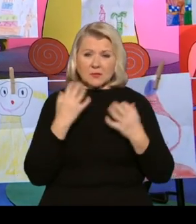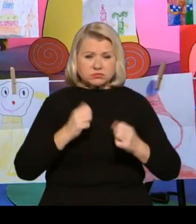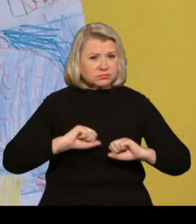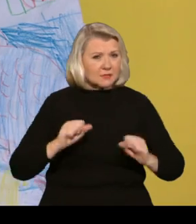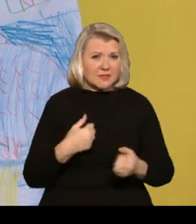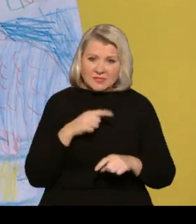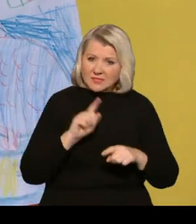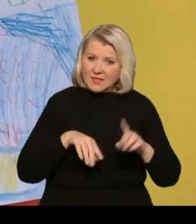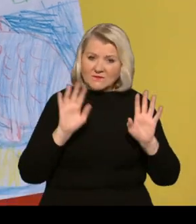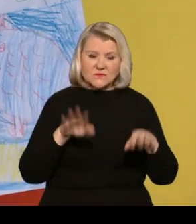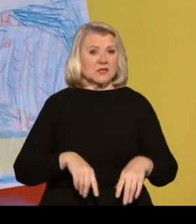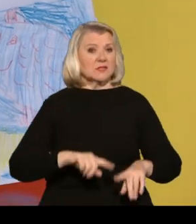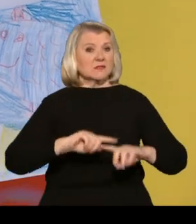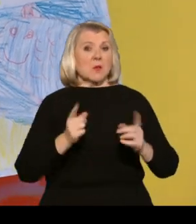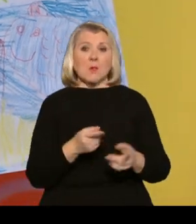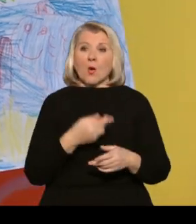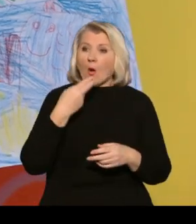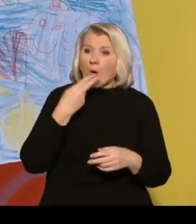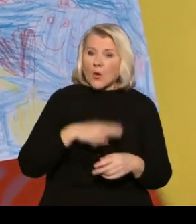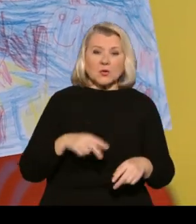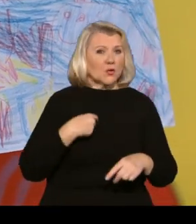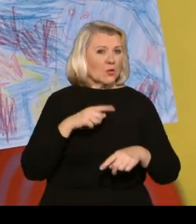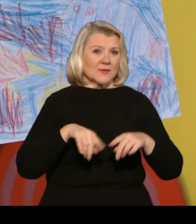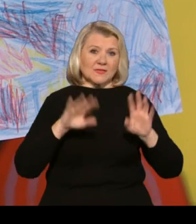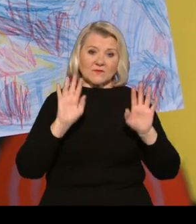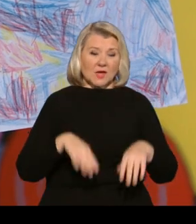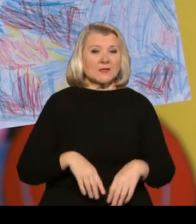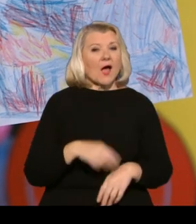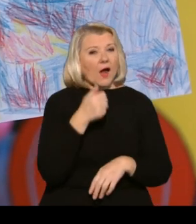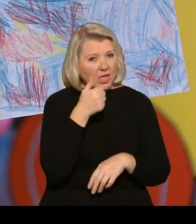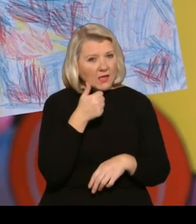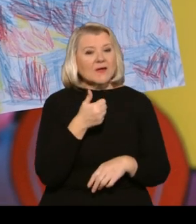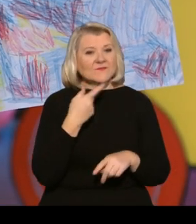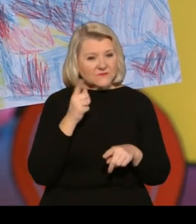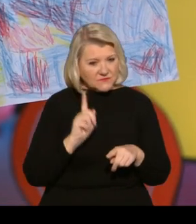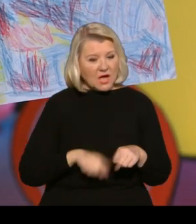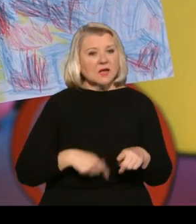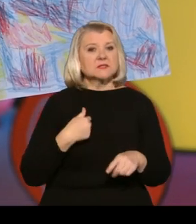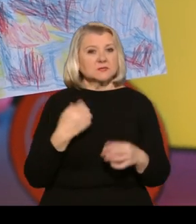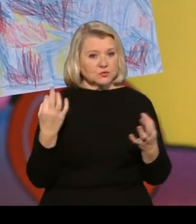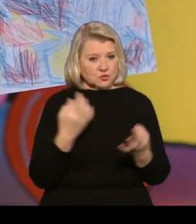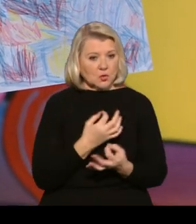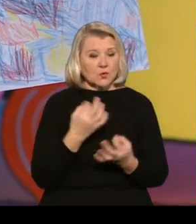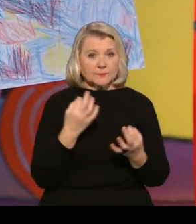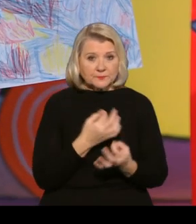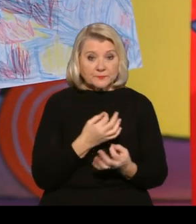hic. Co mi vadí na mou duši, to teď řeknu vám.